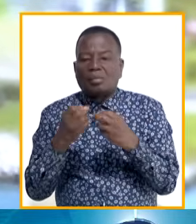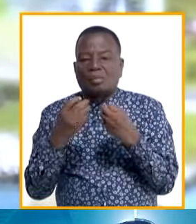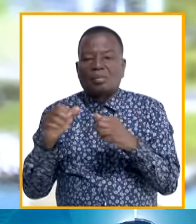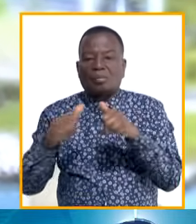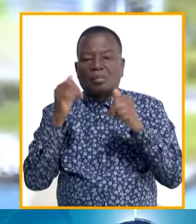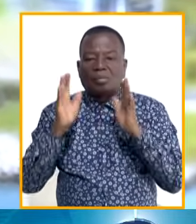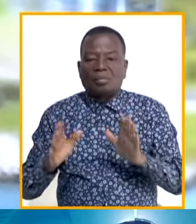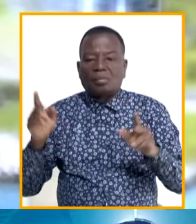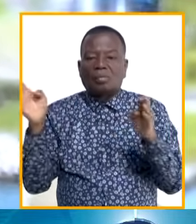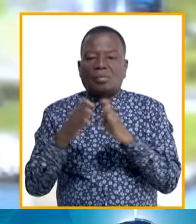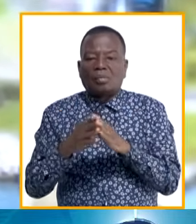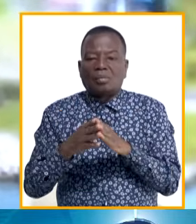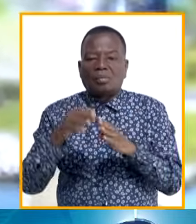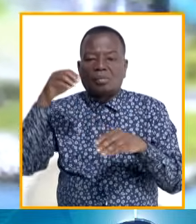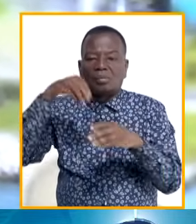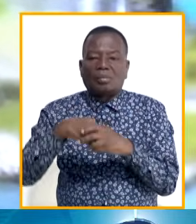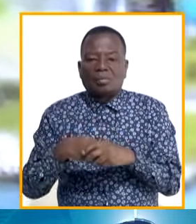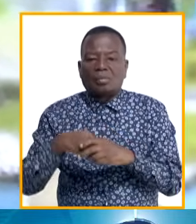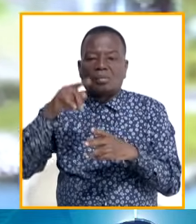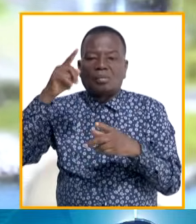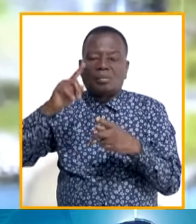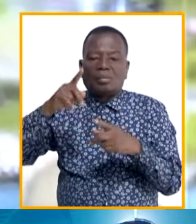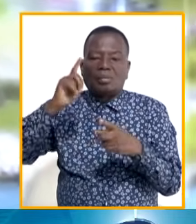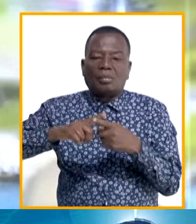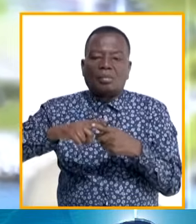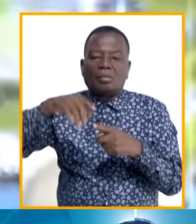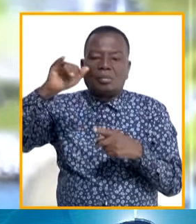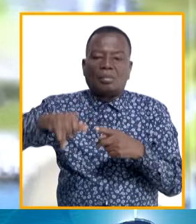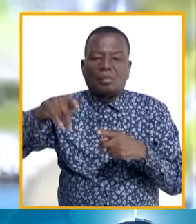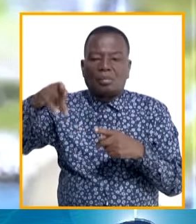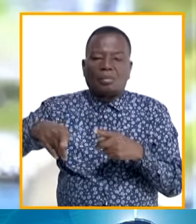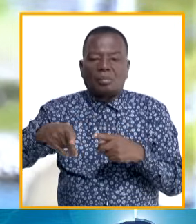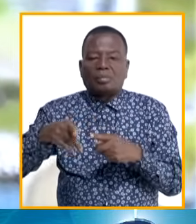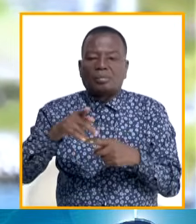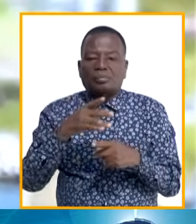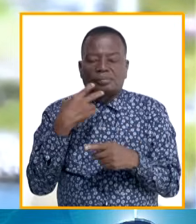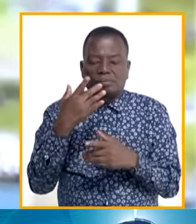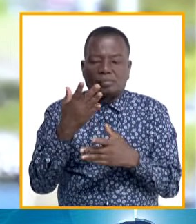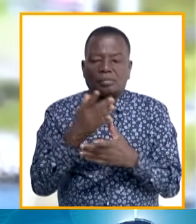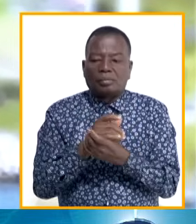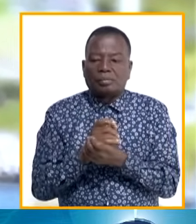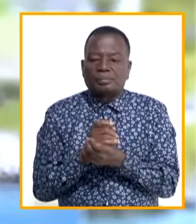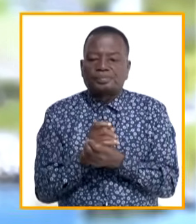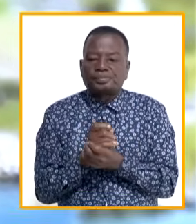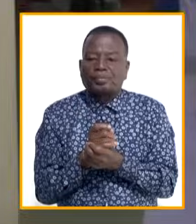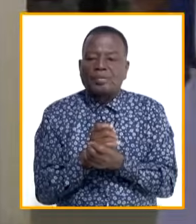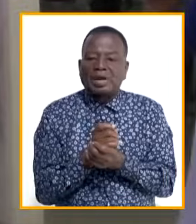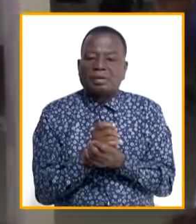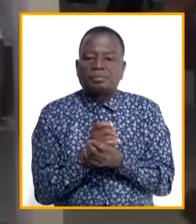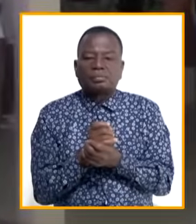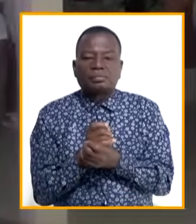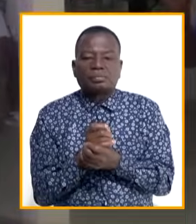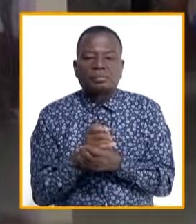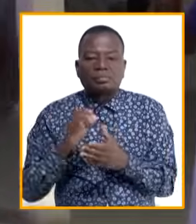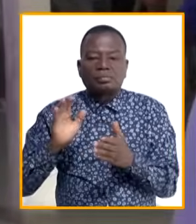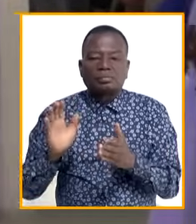ces acteurs se sont retrouvés récemment dans la commune de Yopougon. Un reportage de Serge Pacom Didi, commenté par Franck Kouadio.